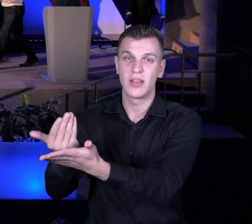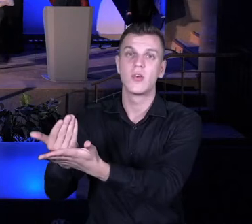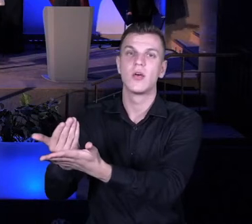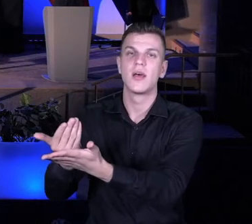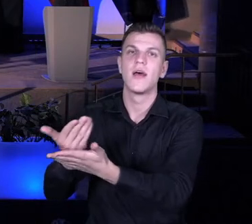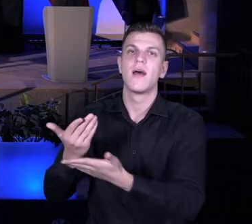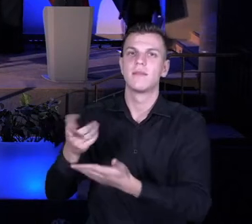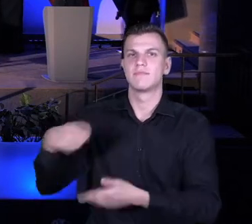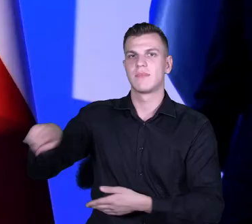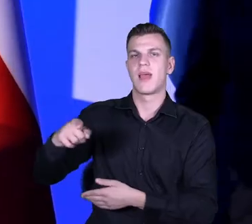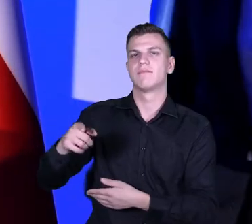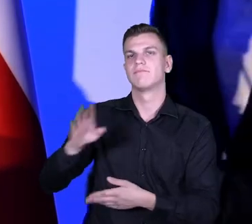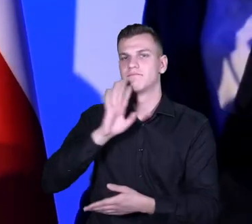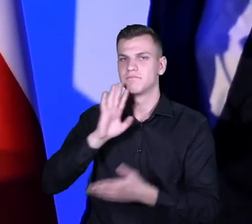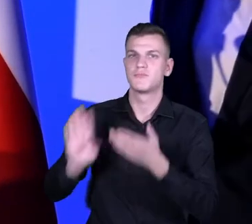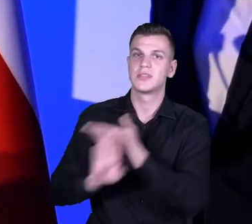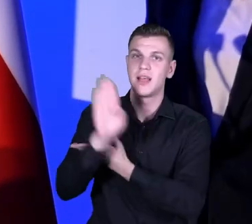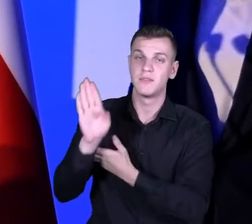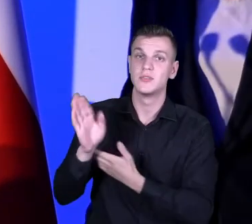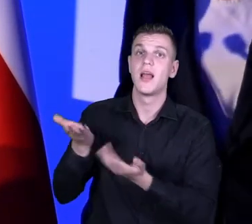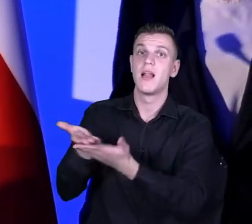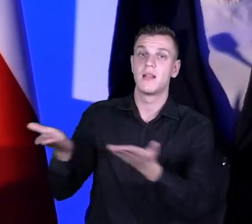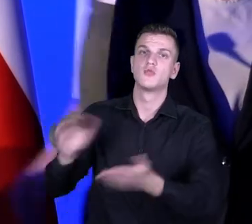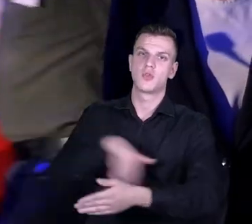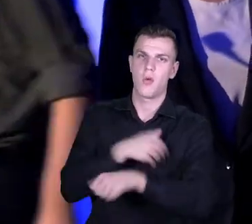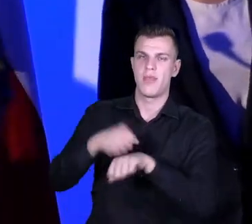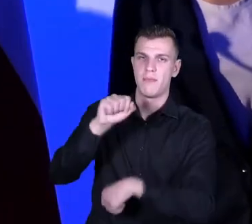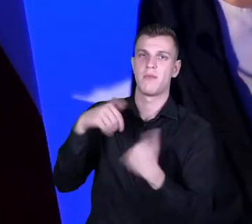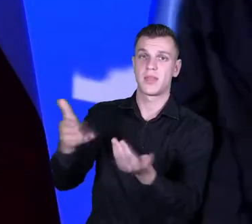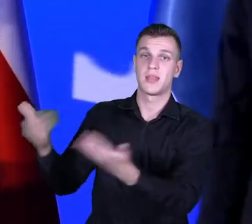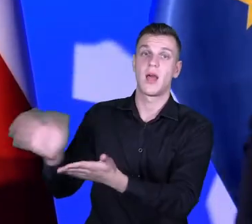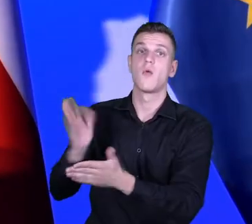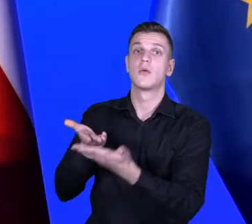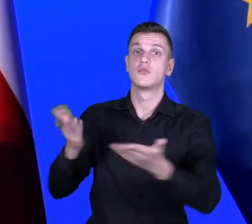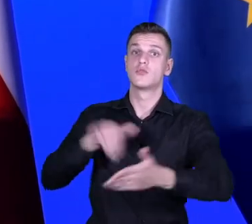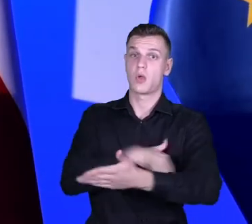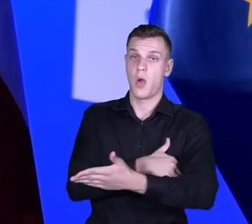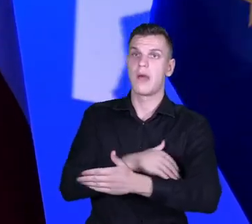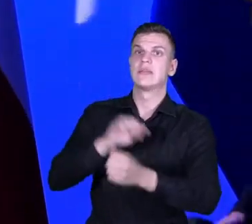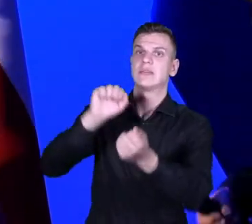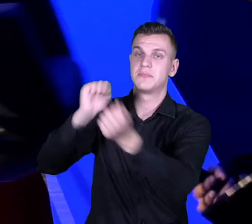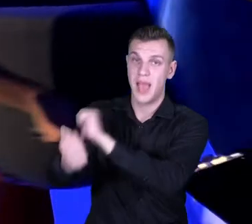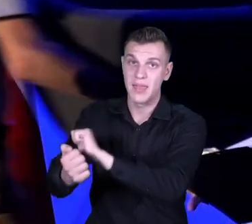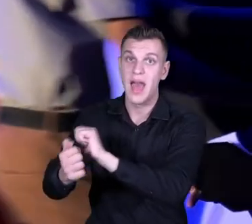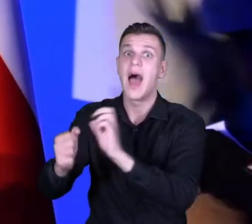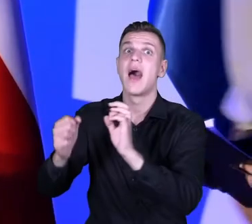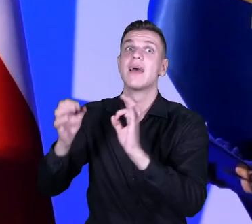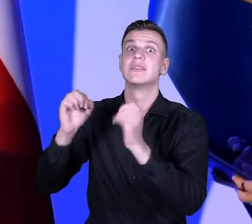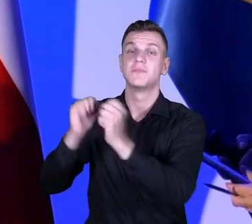tylko zmieniły siebie, ale też już teraz starają się dzielić tymi doświadczeniami z innymi placówkami albo w